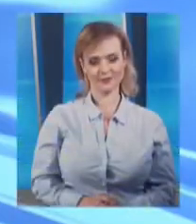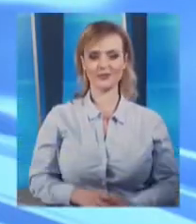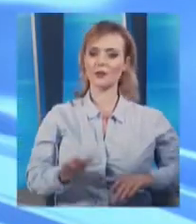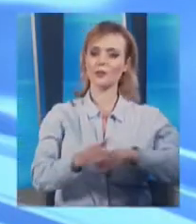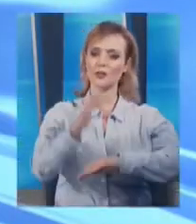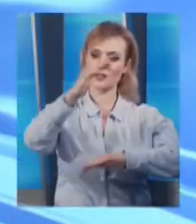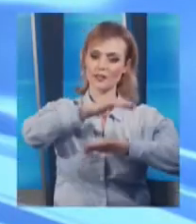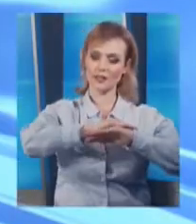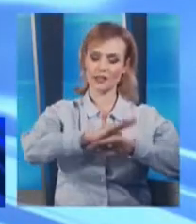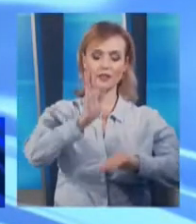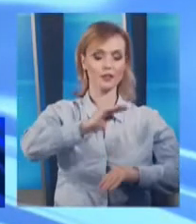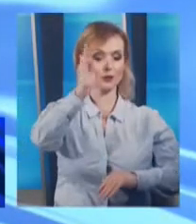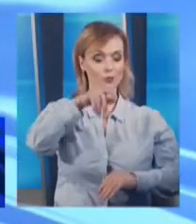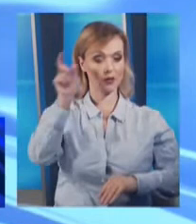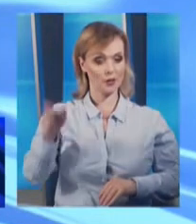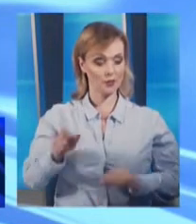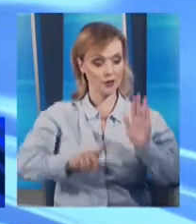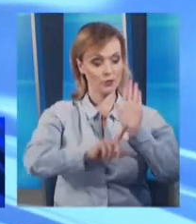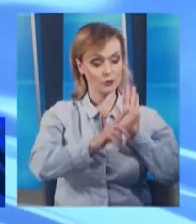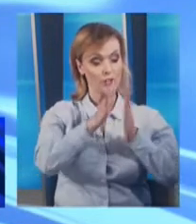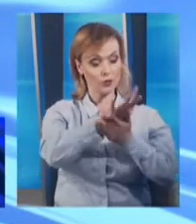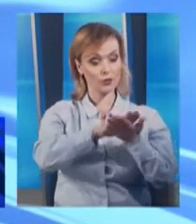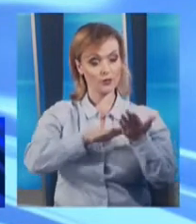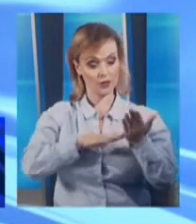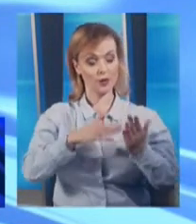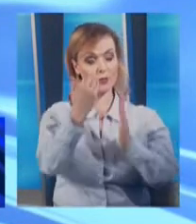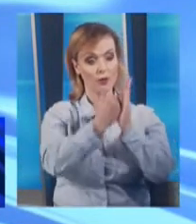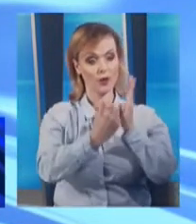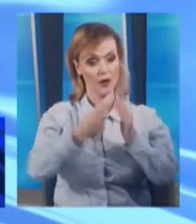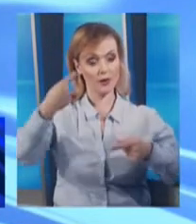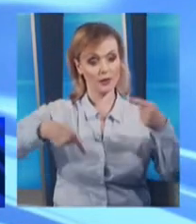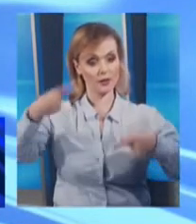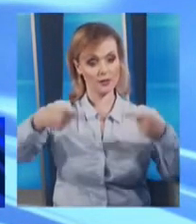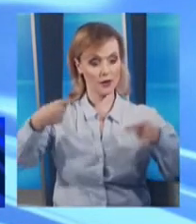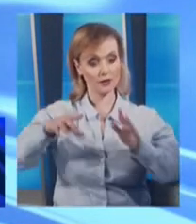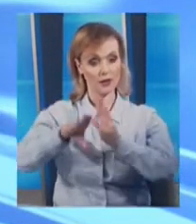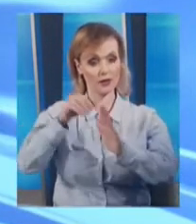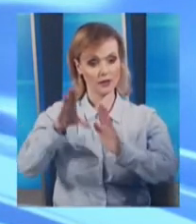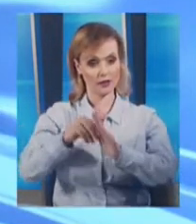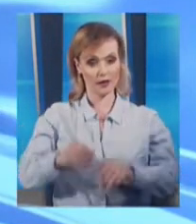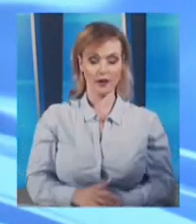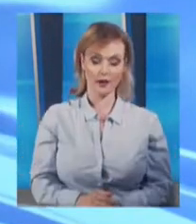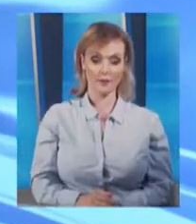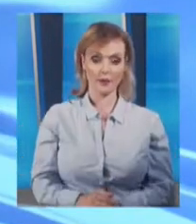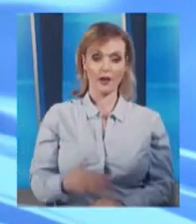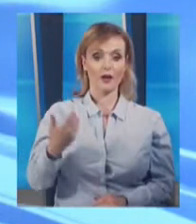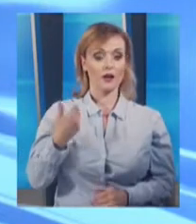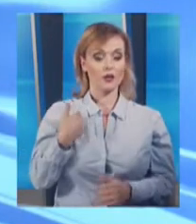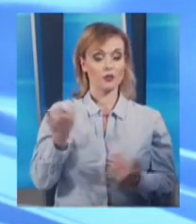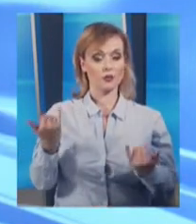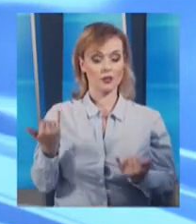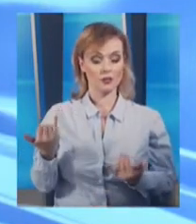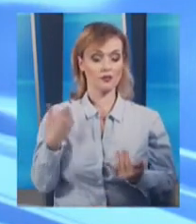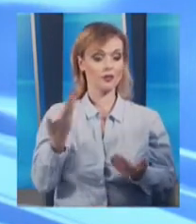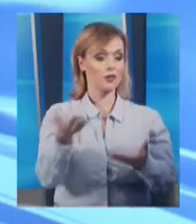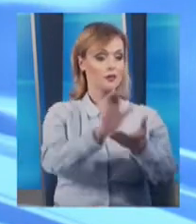Bună seara și bine v-am regăsit. Continuăm seria dezbaterilor electorale. Eu vreau să fiu președinte. Dați-mi voie să prezint candidații